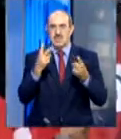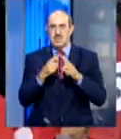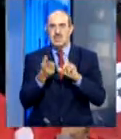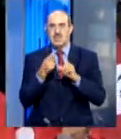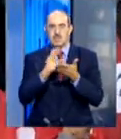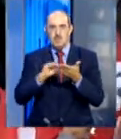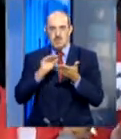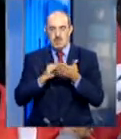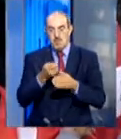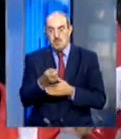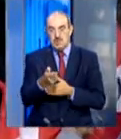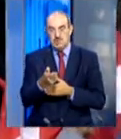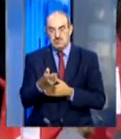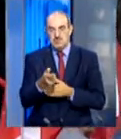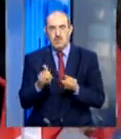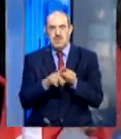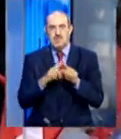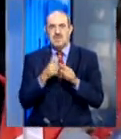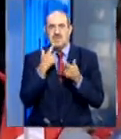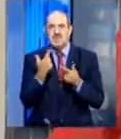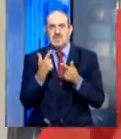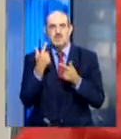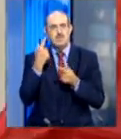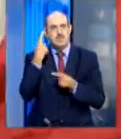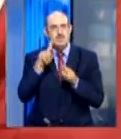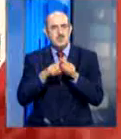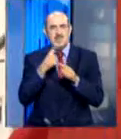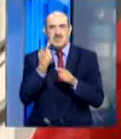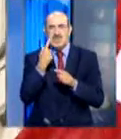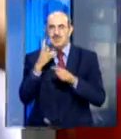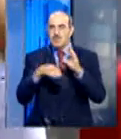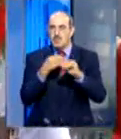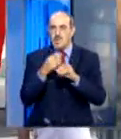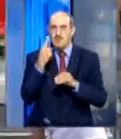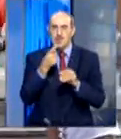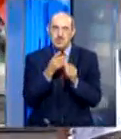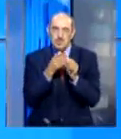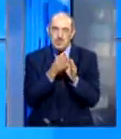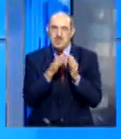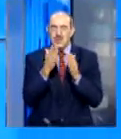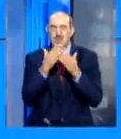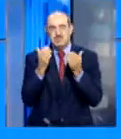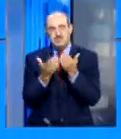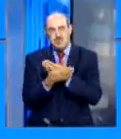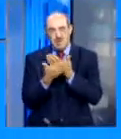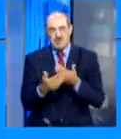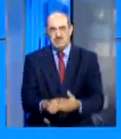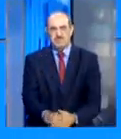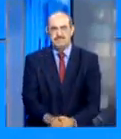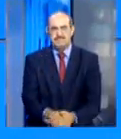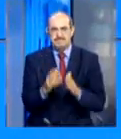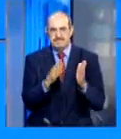الوطني خلال الأيام المقبلة، وهذا من أجل تعبئة وحشد المجتمع الدولي حول قضيته.